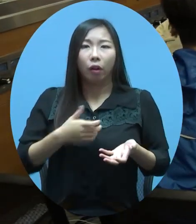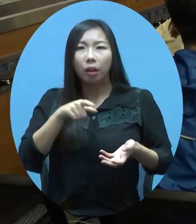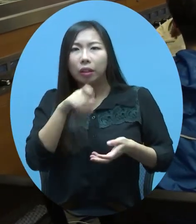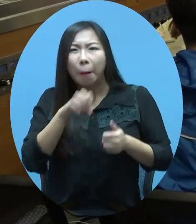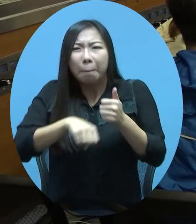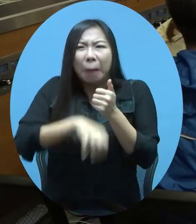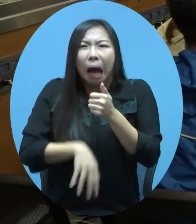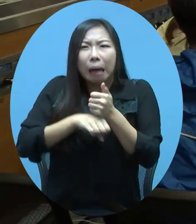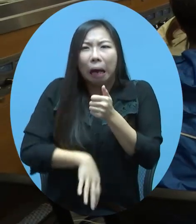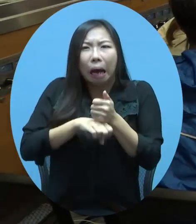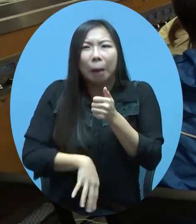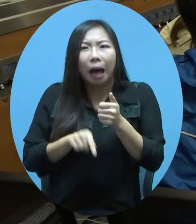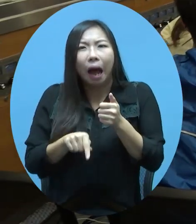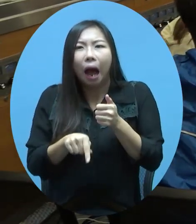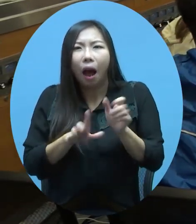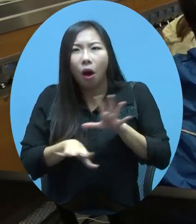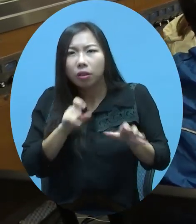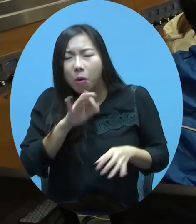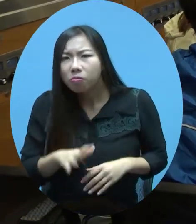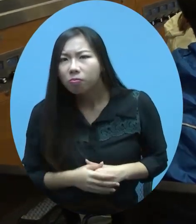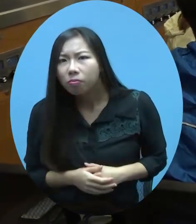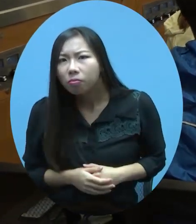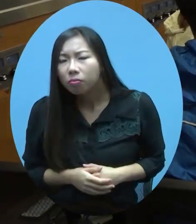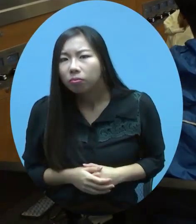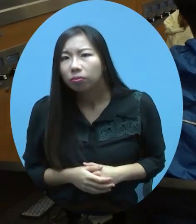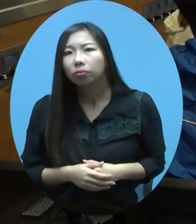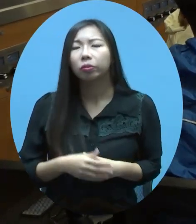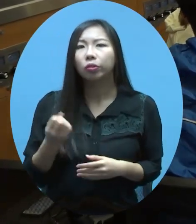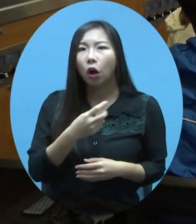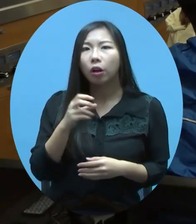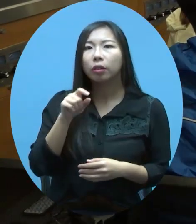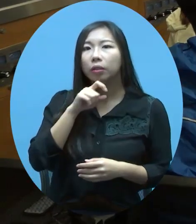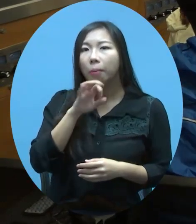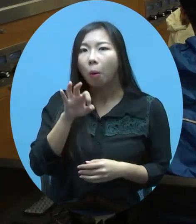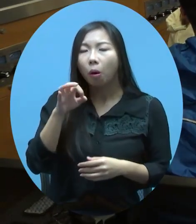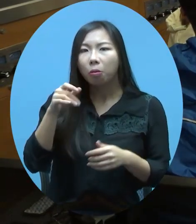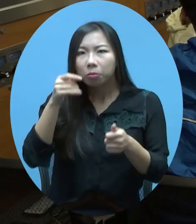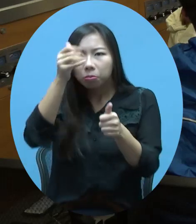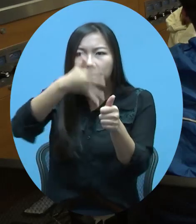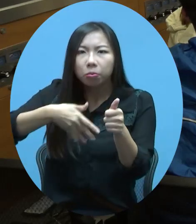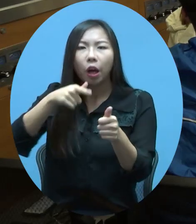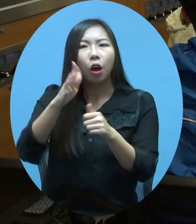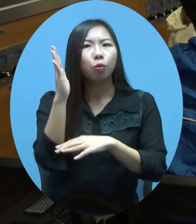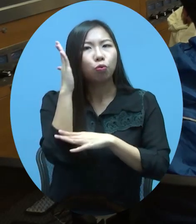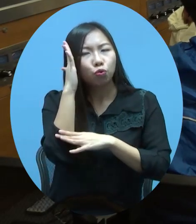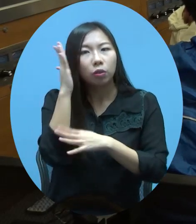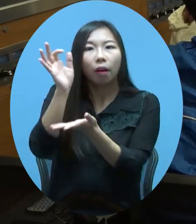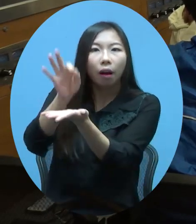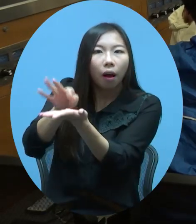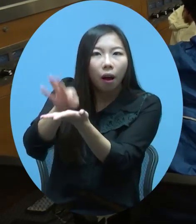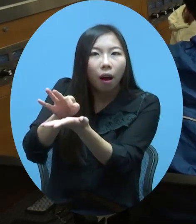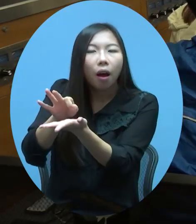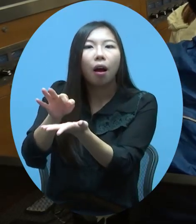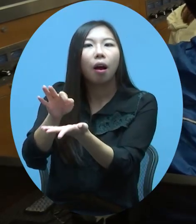的症狀，同時他們即是有沒有去到了解他們即住所或者處所他們的即